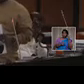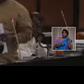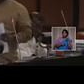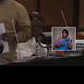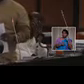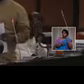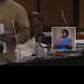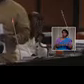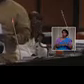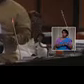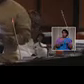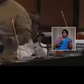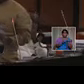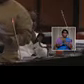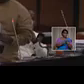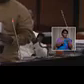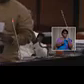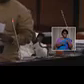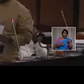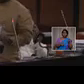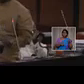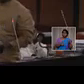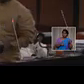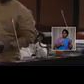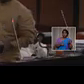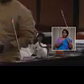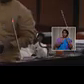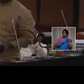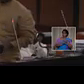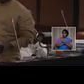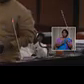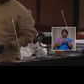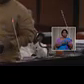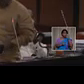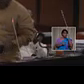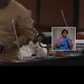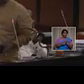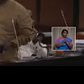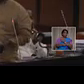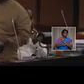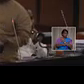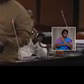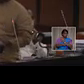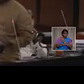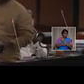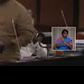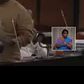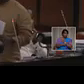சென்றிருந்தது. முன்னைய ஜனாதிபதி கோட்டபாய ராஜபக்ச அவர்களது